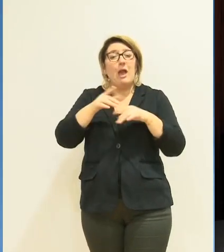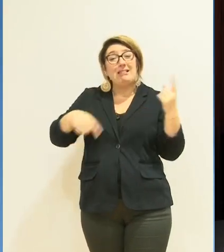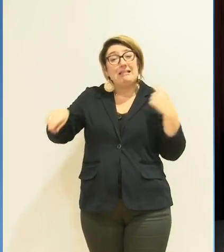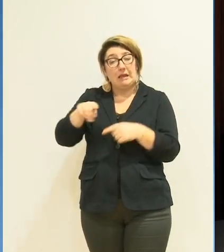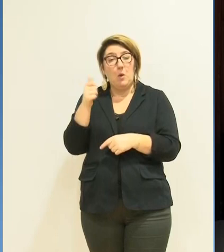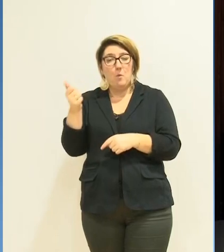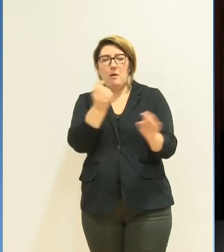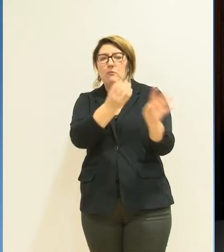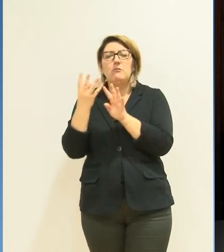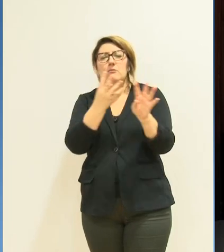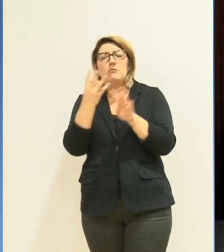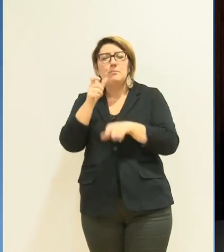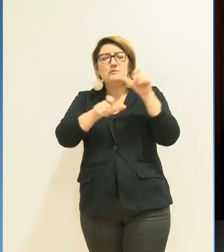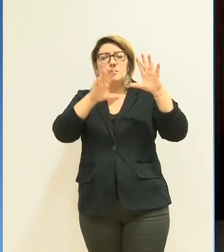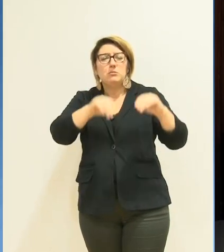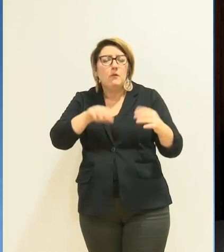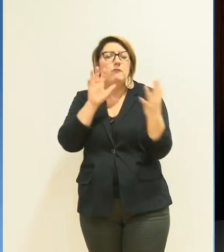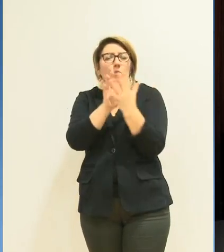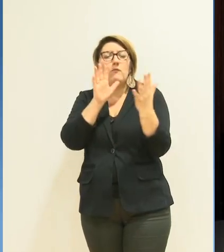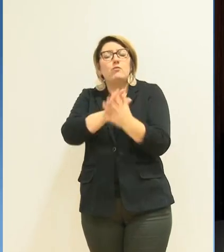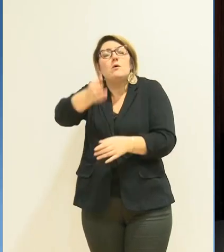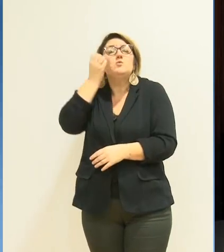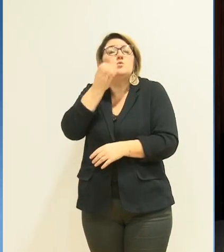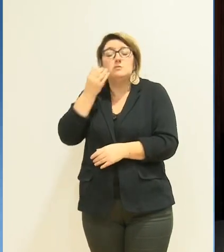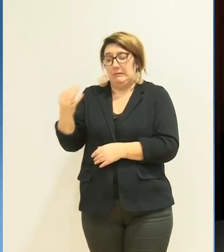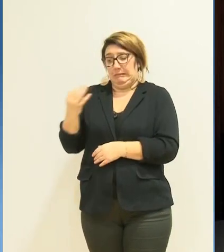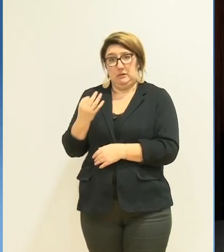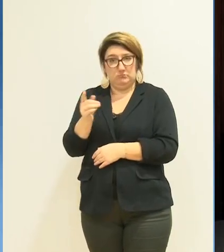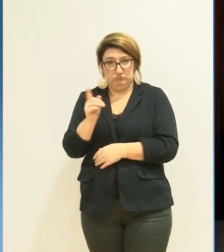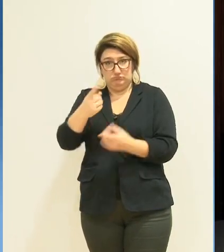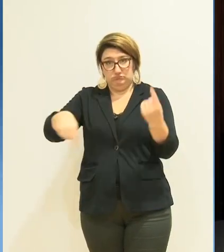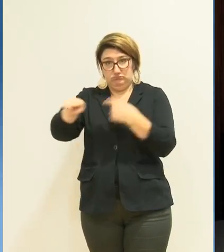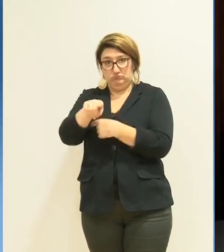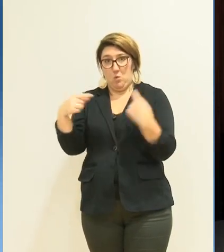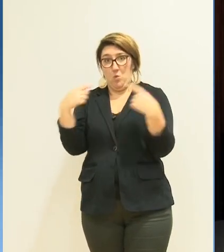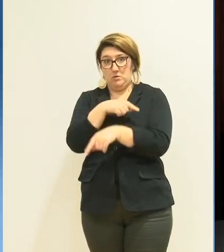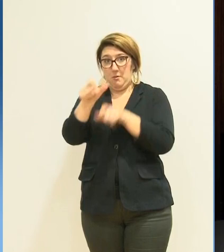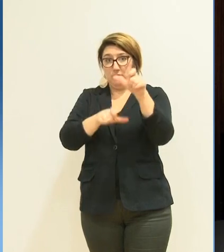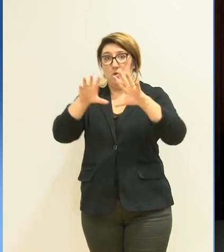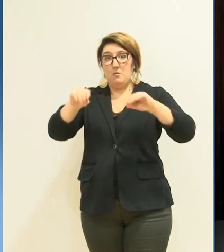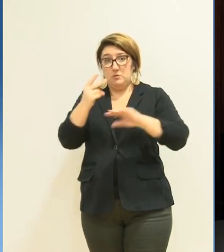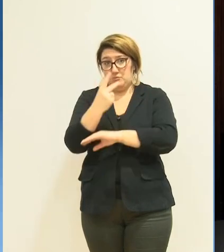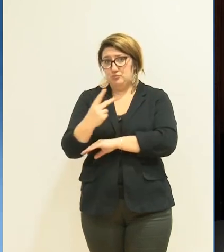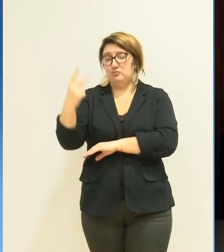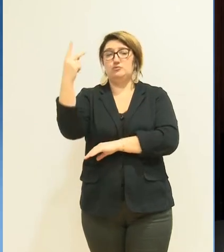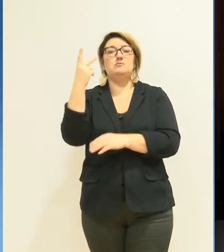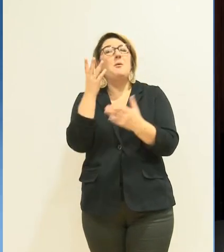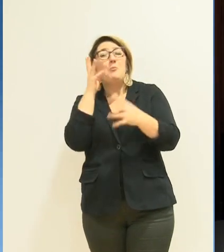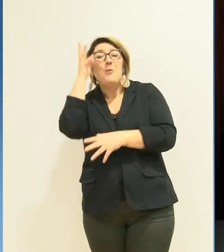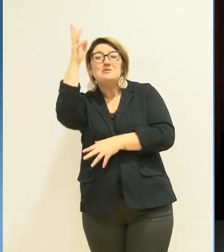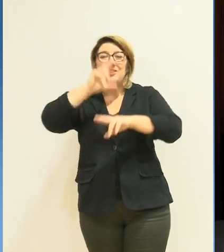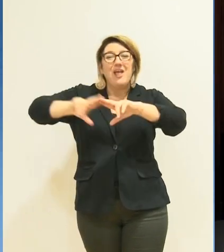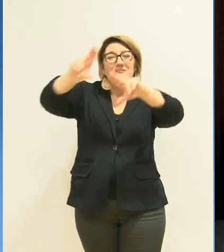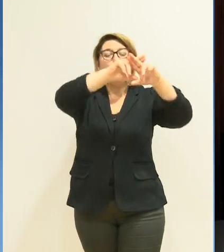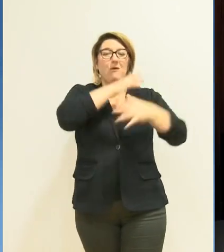quotidien avec les habitants nous disent qu'ils sont qu'il y a de plus en plus d'habitants qui sont satisfaits des travaux